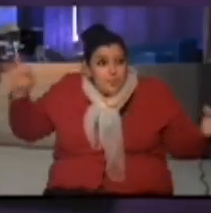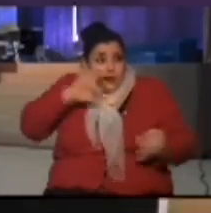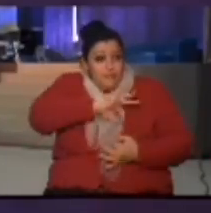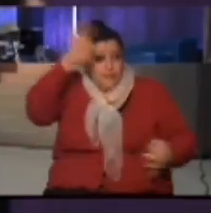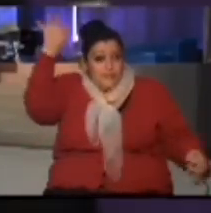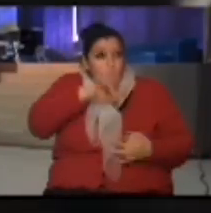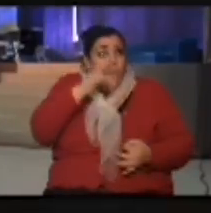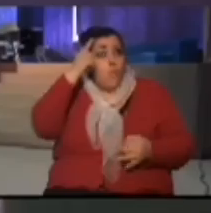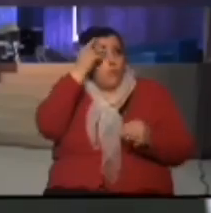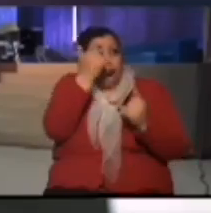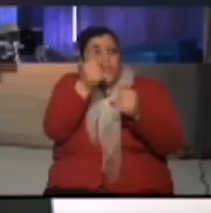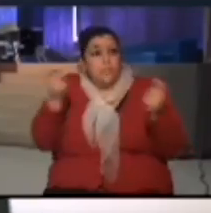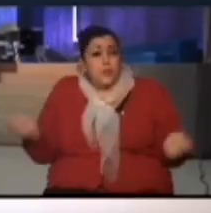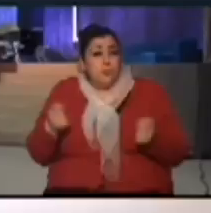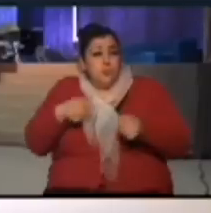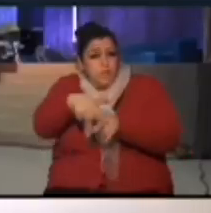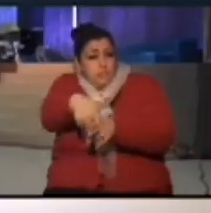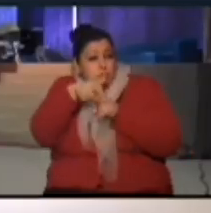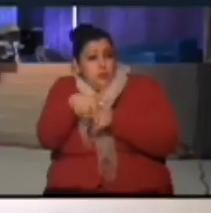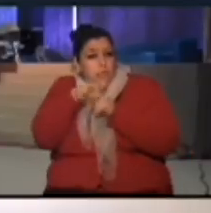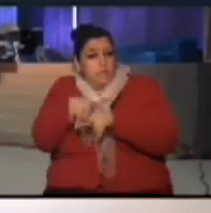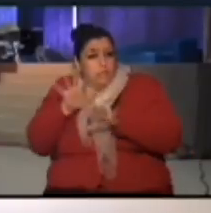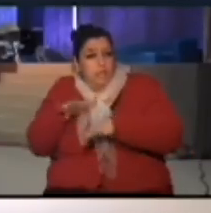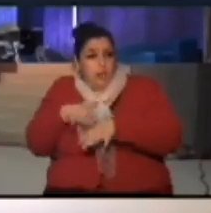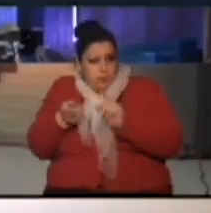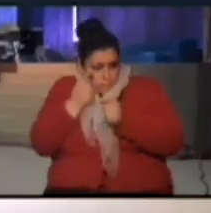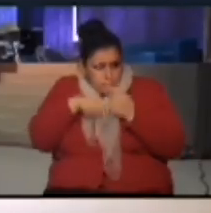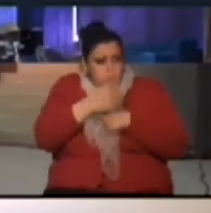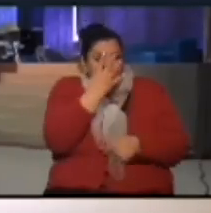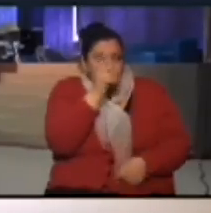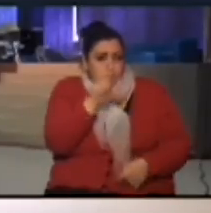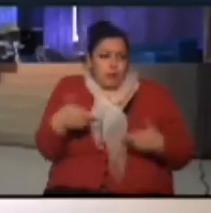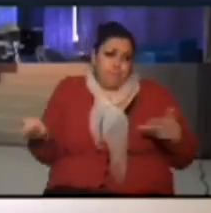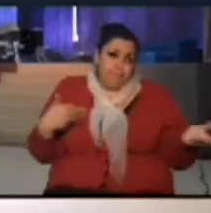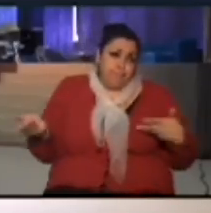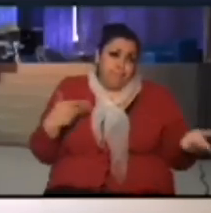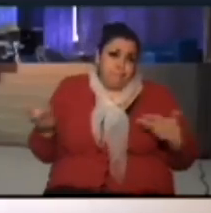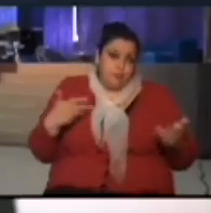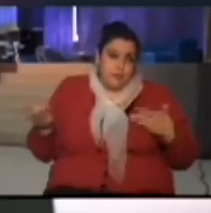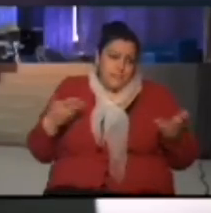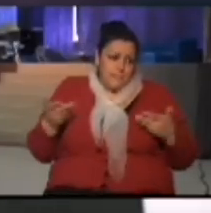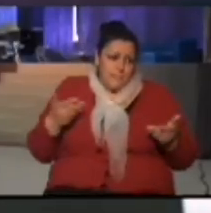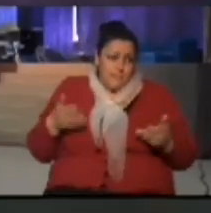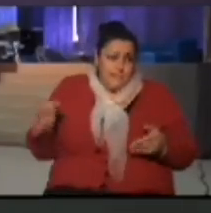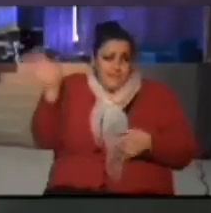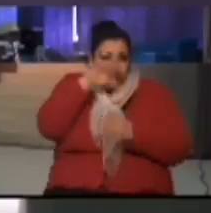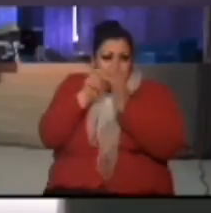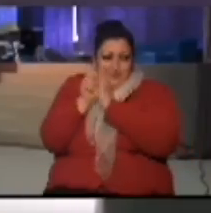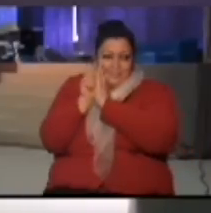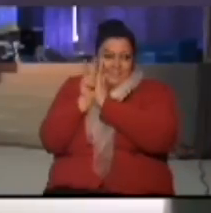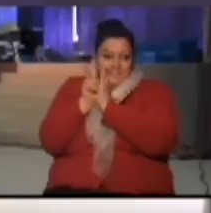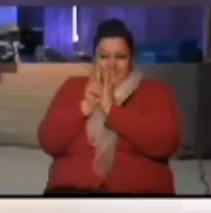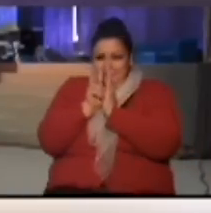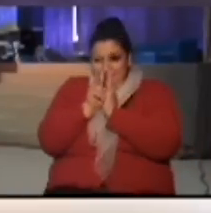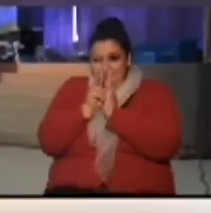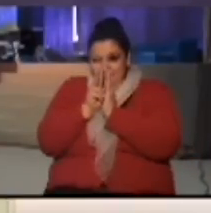իրանց շատերը կարող անցնեին բարև չտային։ Ընդամենը 4, այս 4 հոգին իրանք